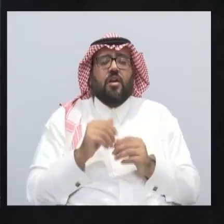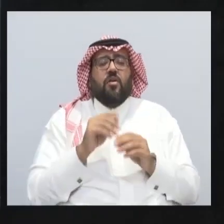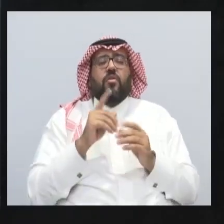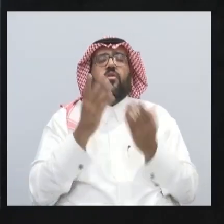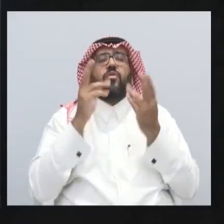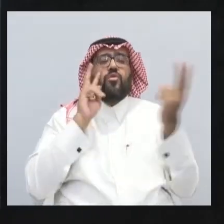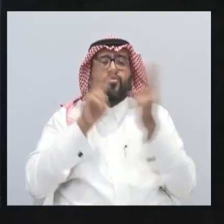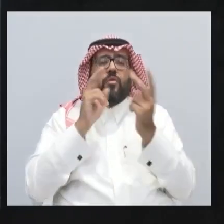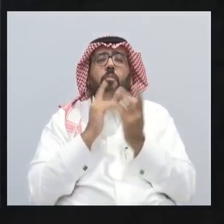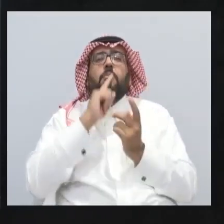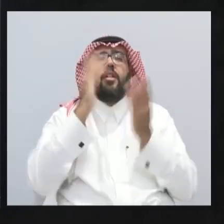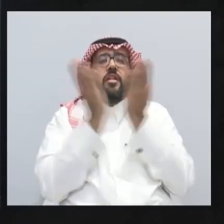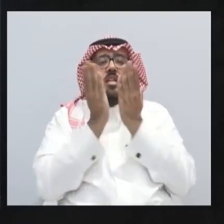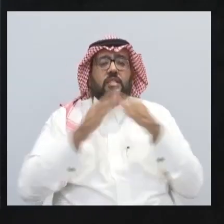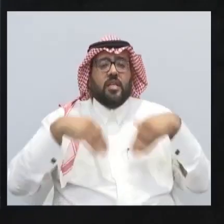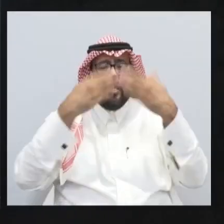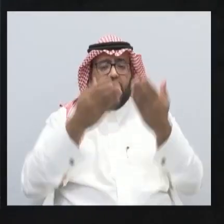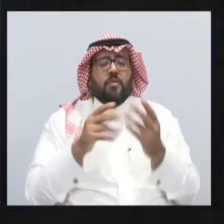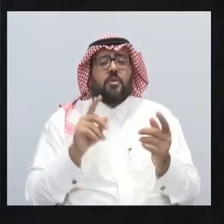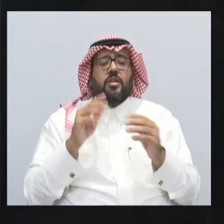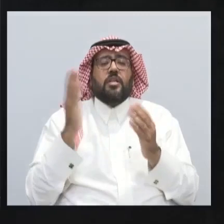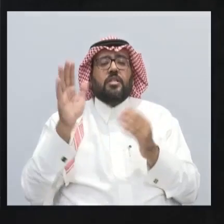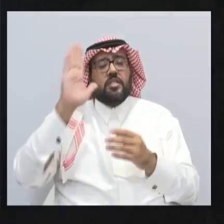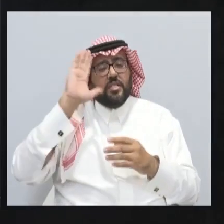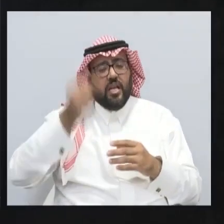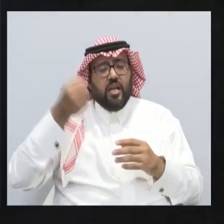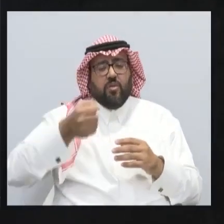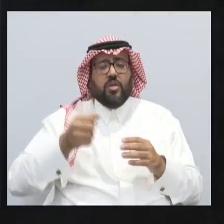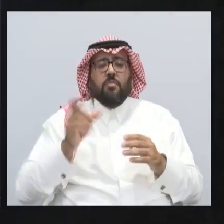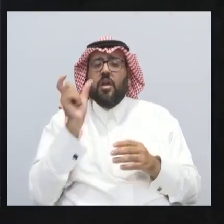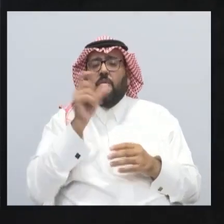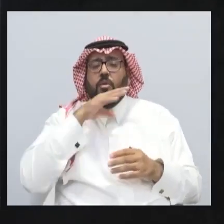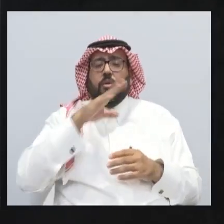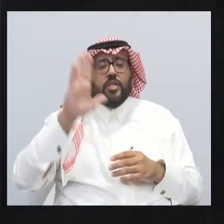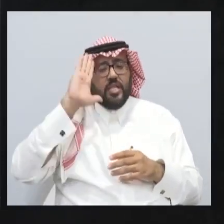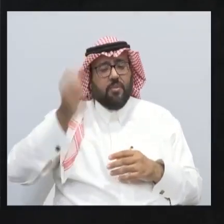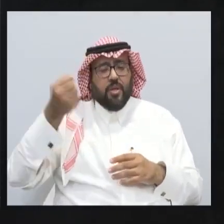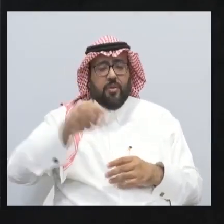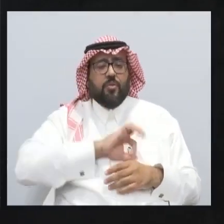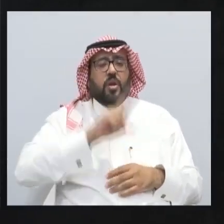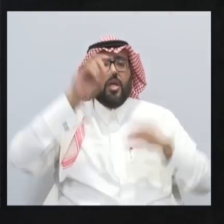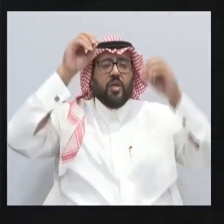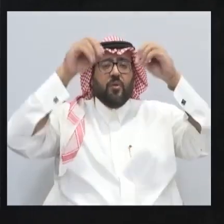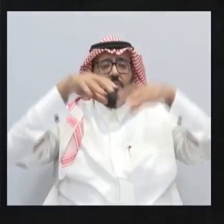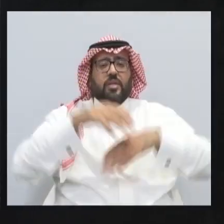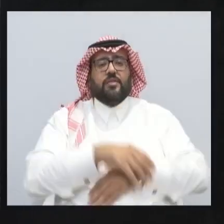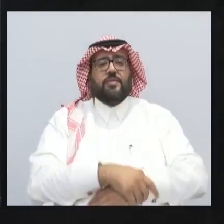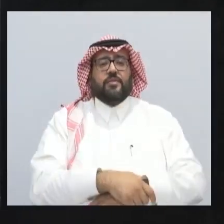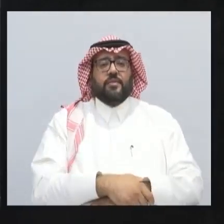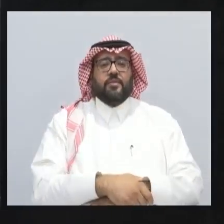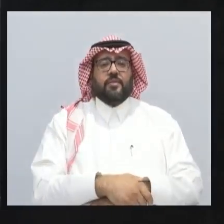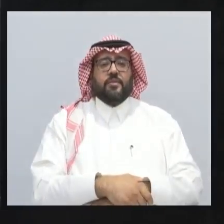ونلقاكم باذن الله في درسنا القادم وصلى الله على نبينا محمد والسلام عليكم ورحمه الله وبركاته